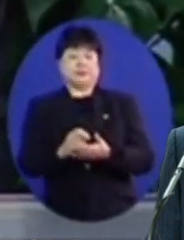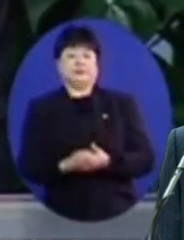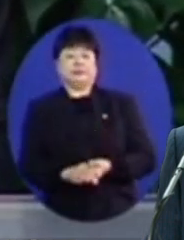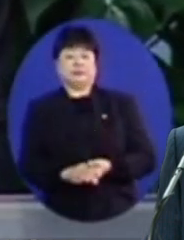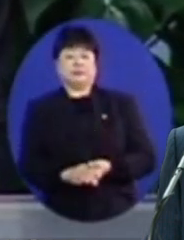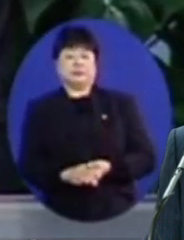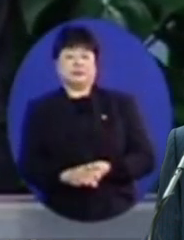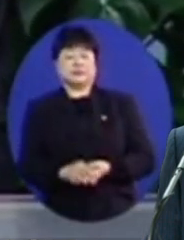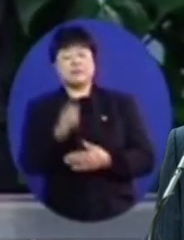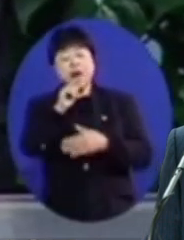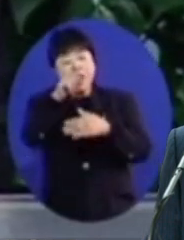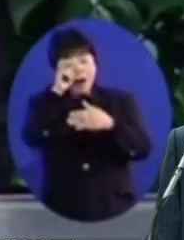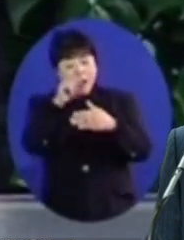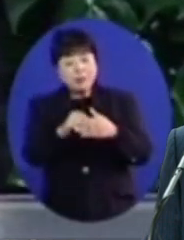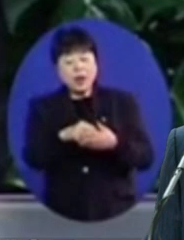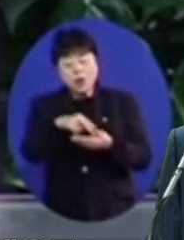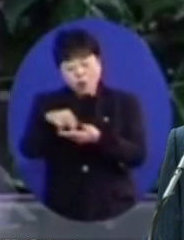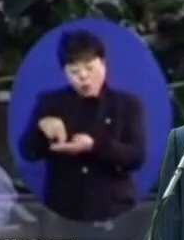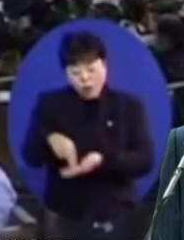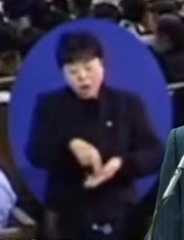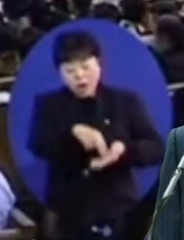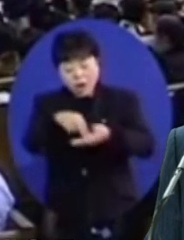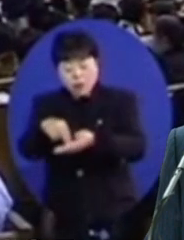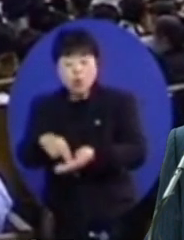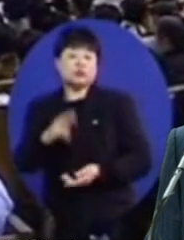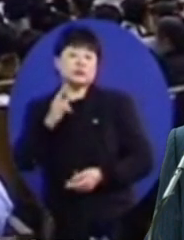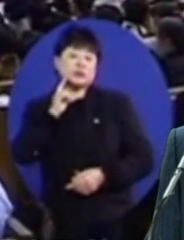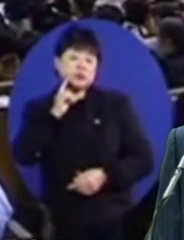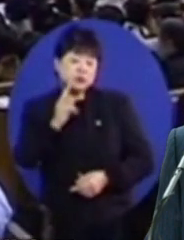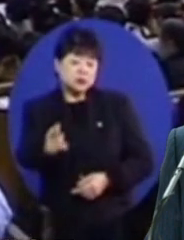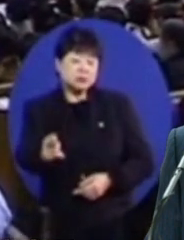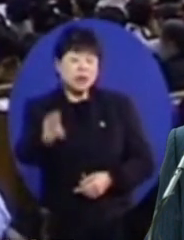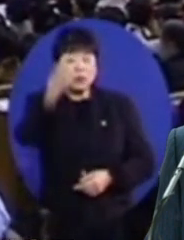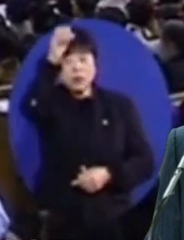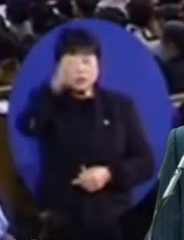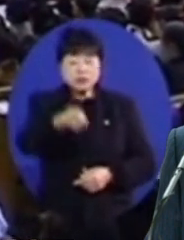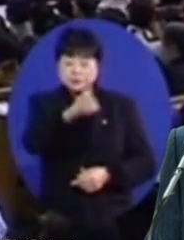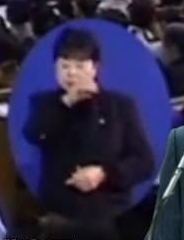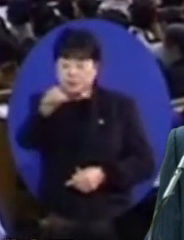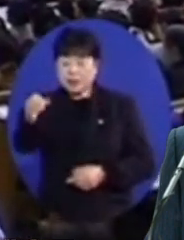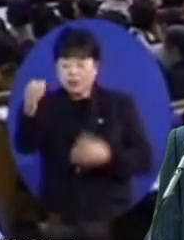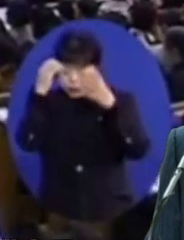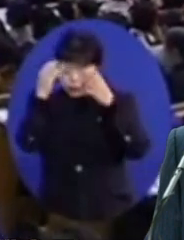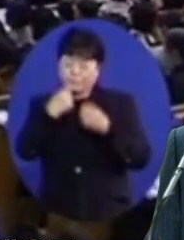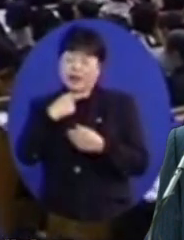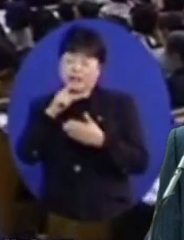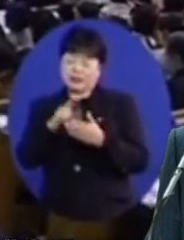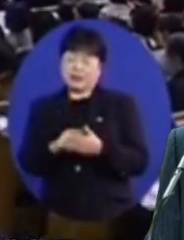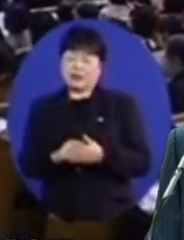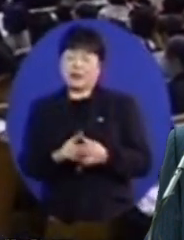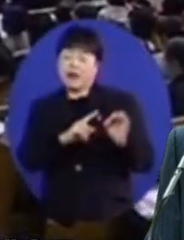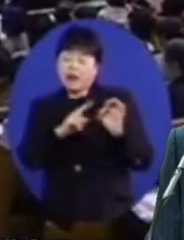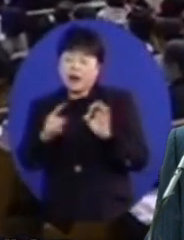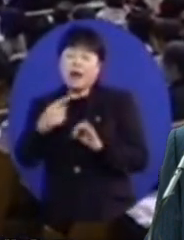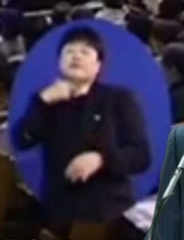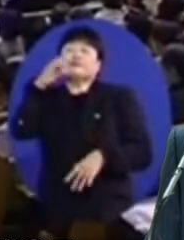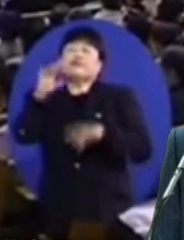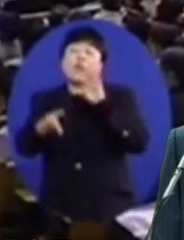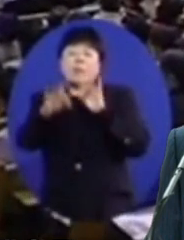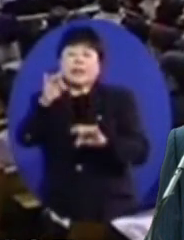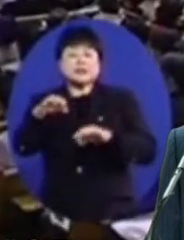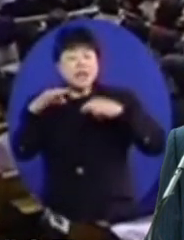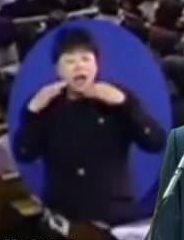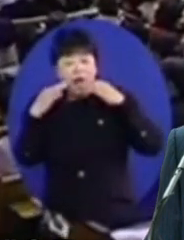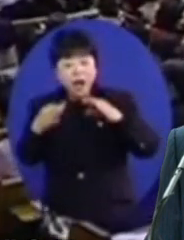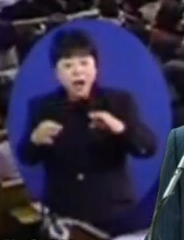얼마나 그 마음에 외로움이 심했기 때문에 십자가에서 고통 당할 때 아 무궁화르다 그렇게